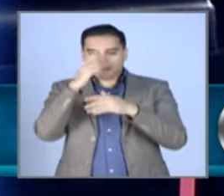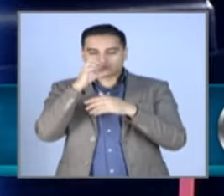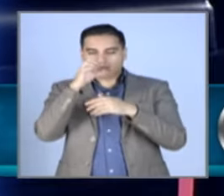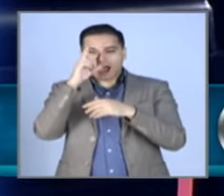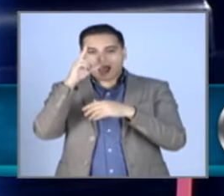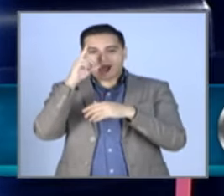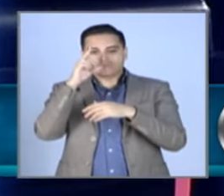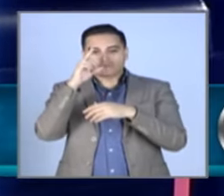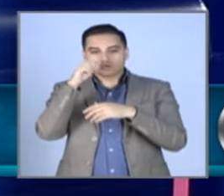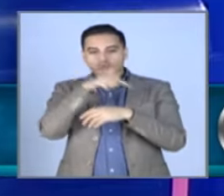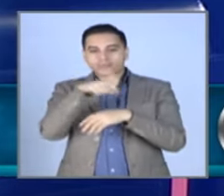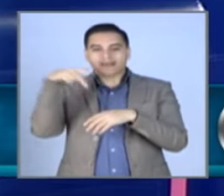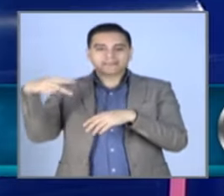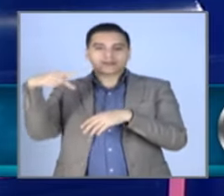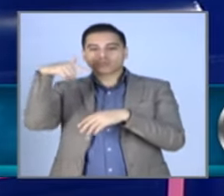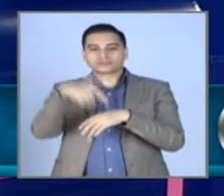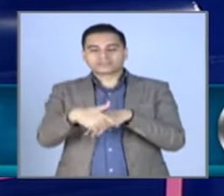1668؟